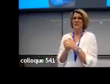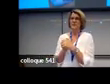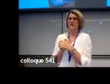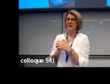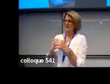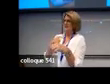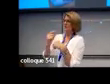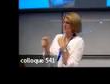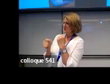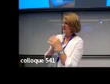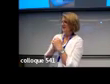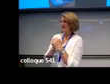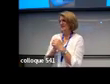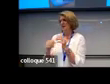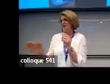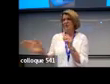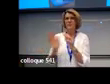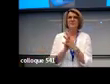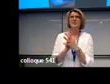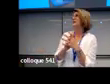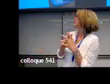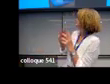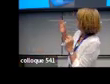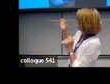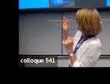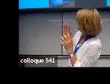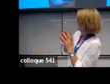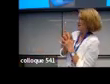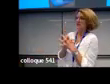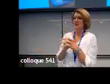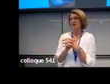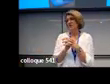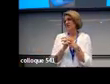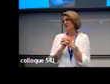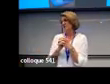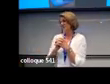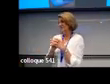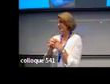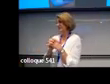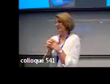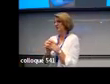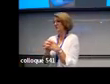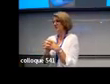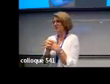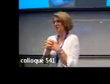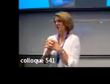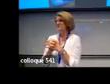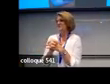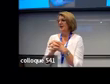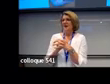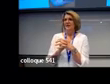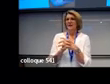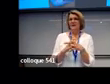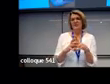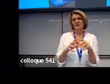en enseignement supérieur. On a eu plusieurs itérations. J'ai plusieurs assistantes de recherche qui ont travaillé avec moi sur ce